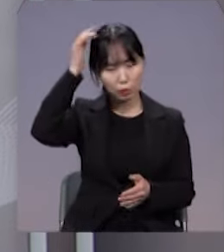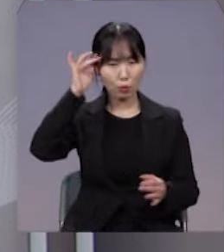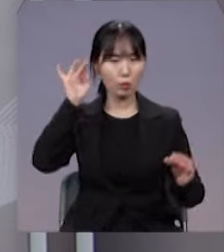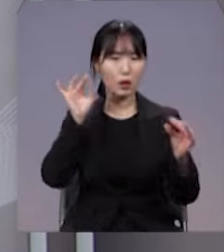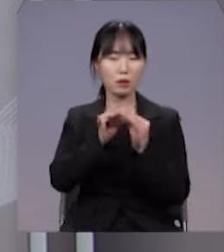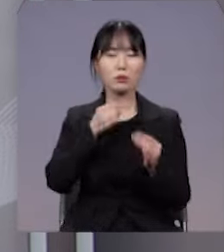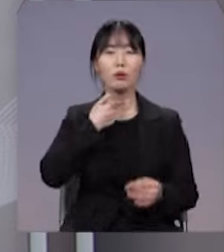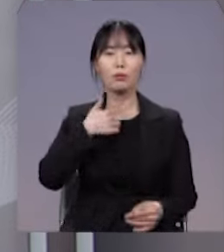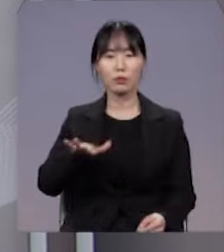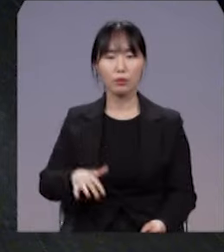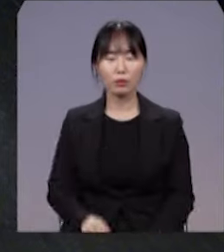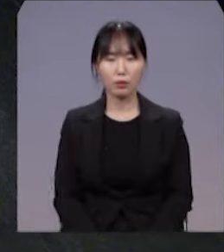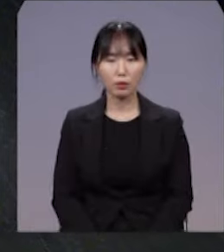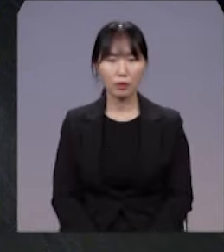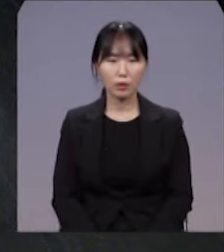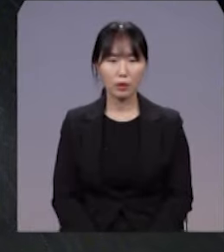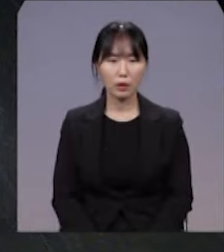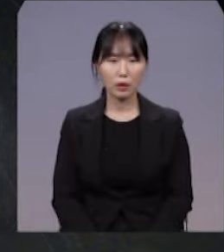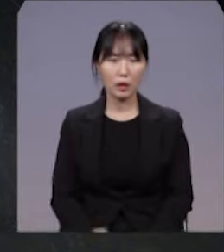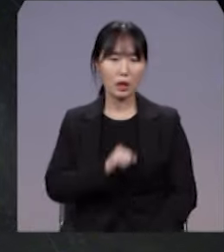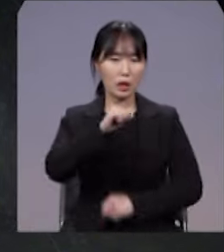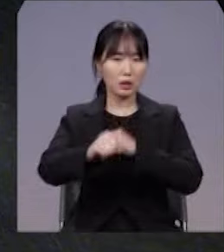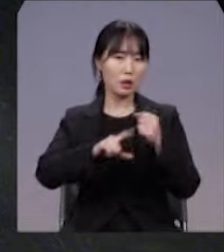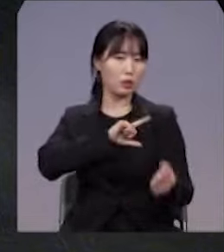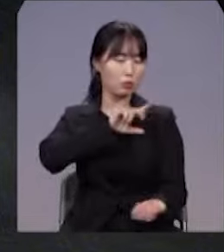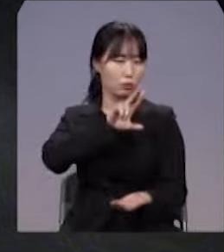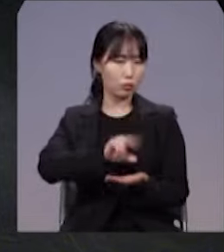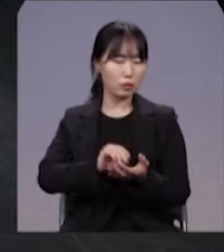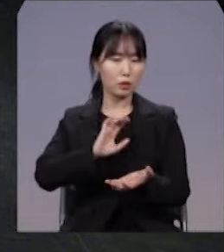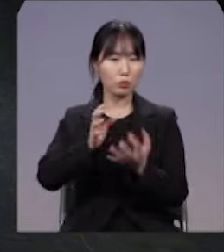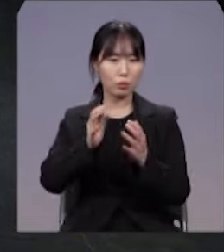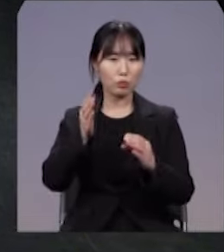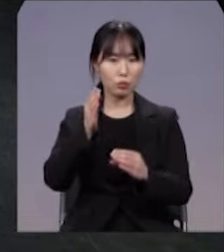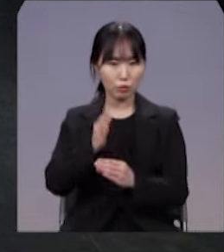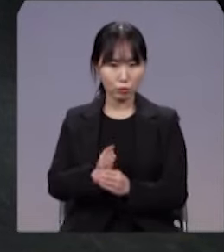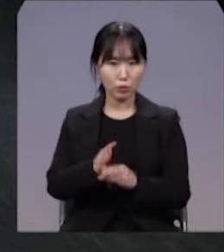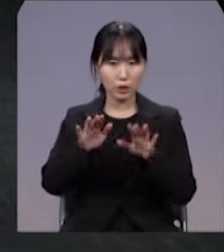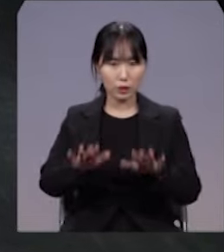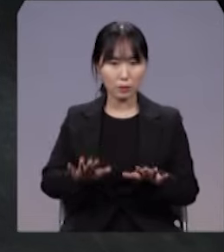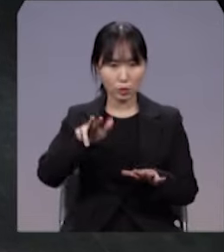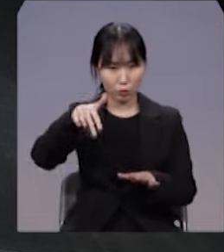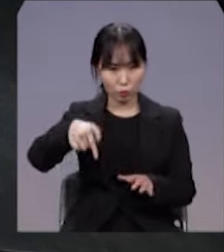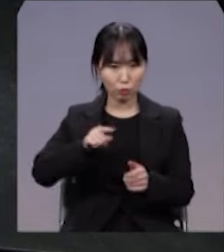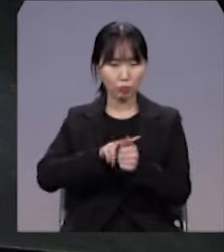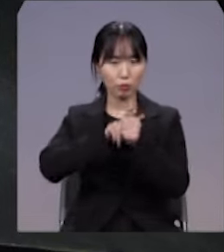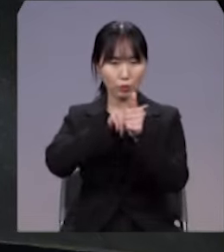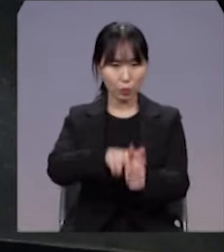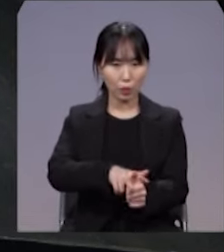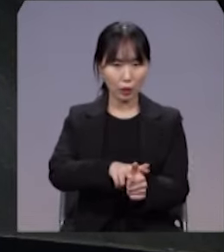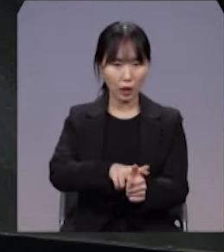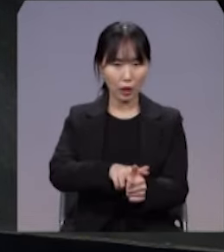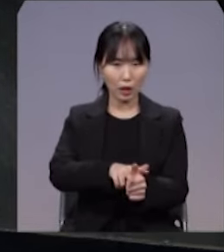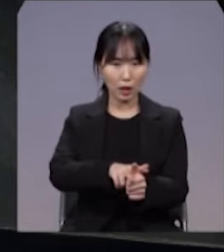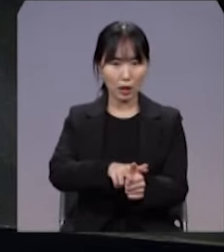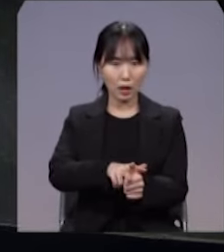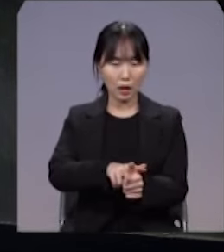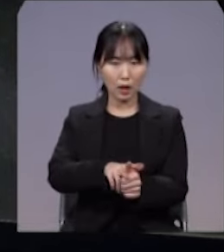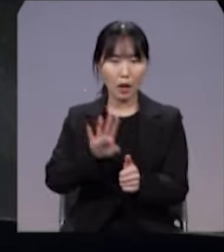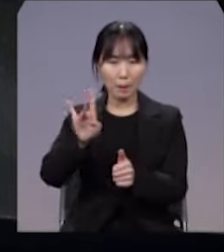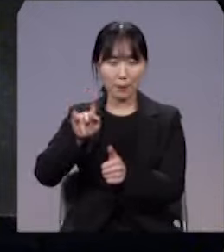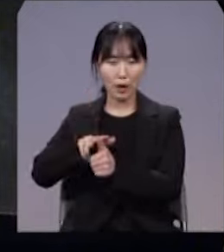명시했습니다 네자 자제 이어지고 있는데요 이번에는 조택상 후보가 자유 주제로 배준영 후보에게